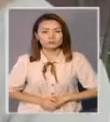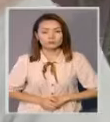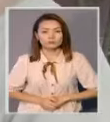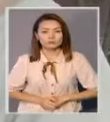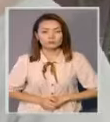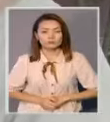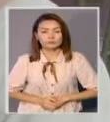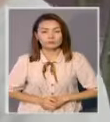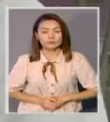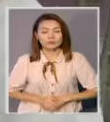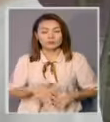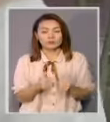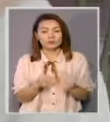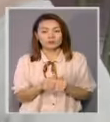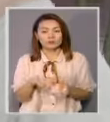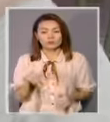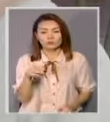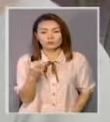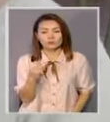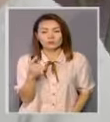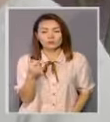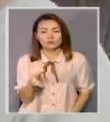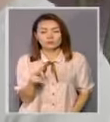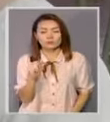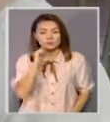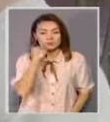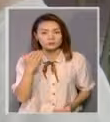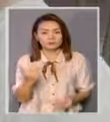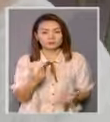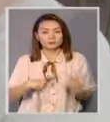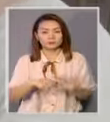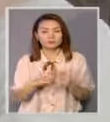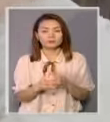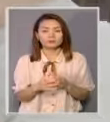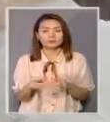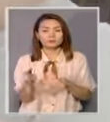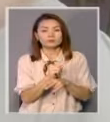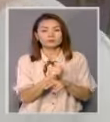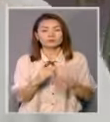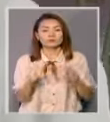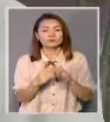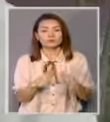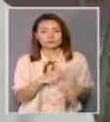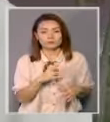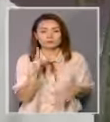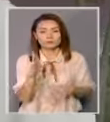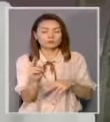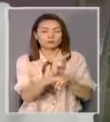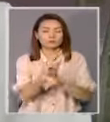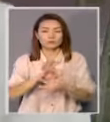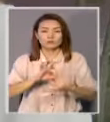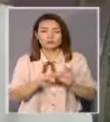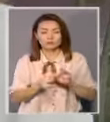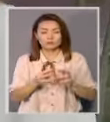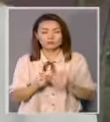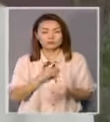Я соседка вот Тойган Апы. Нам модернизацию сделали несколько лет назад. И